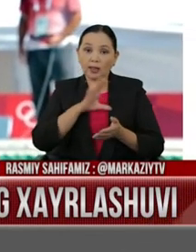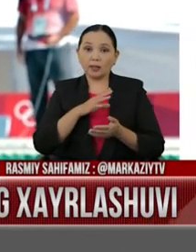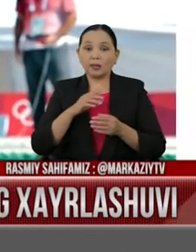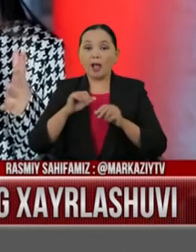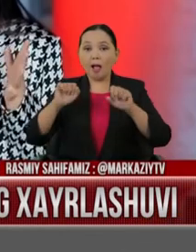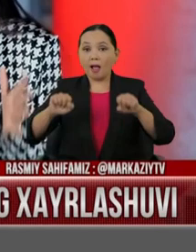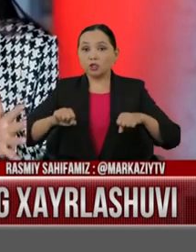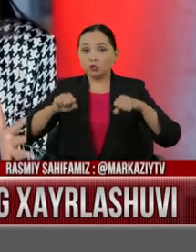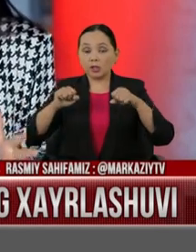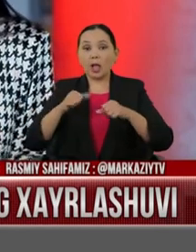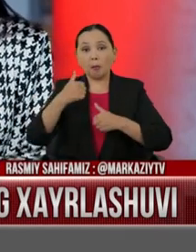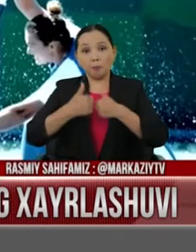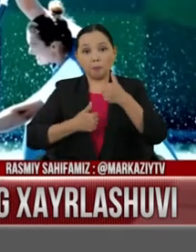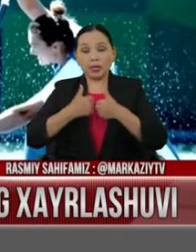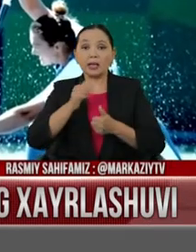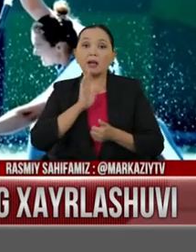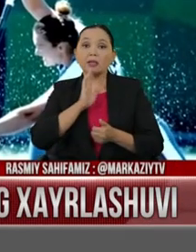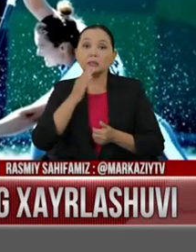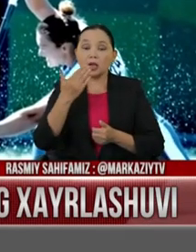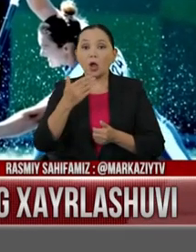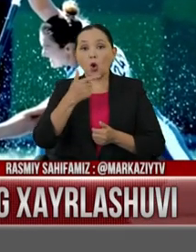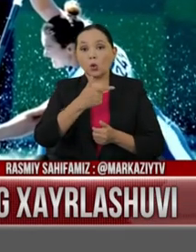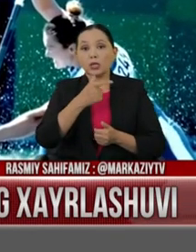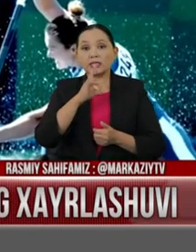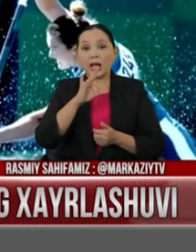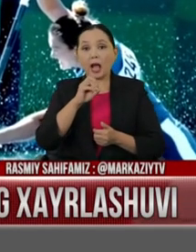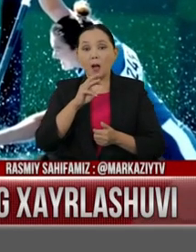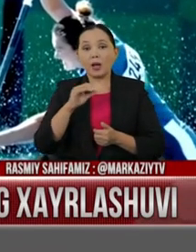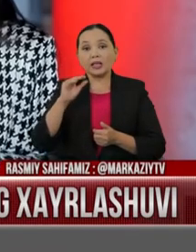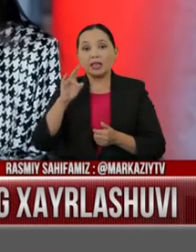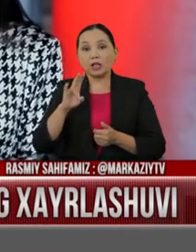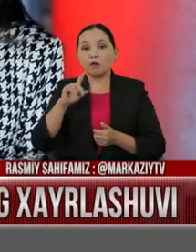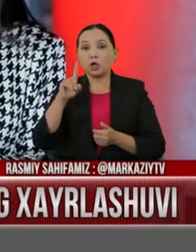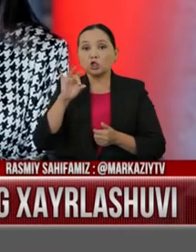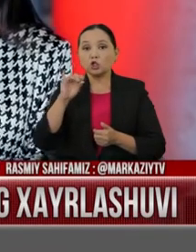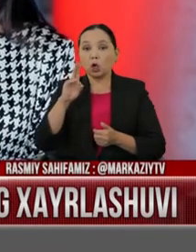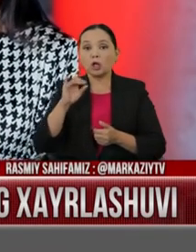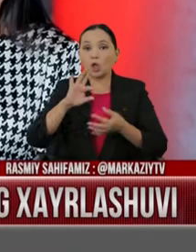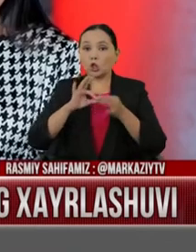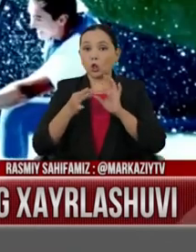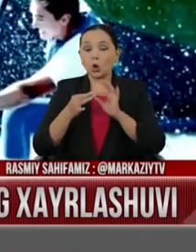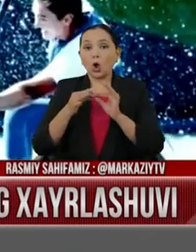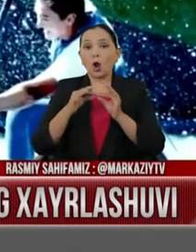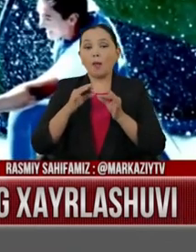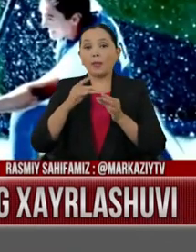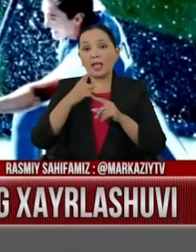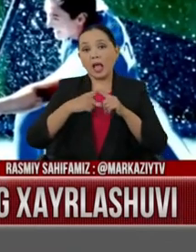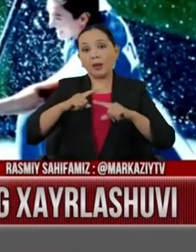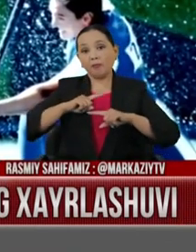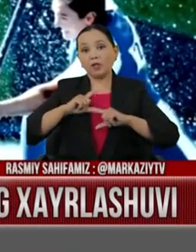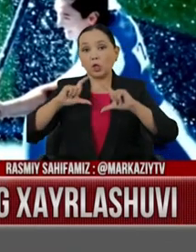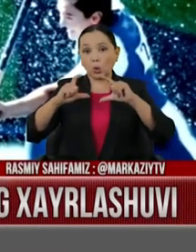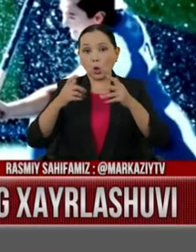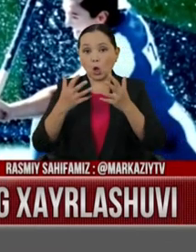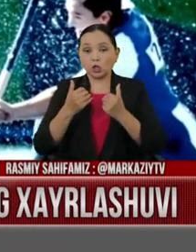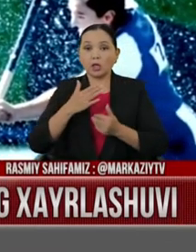tugatdi. Kanoida eshkak eshish bo'yicha bellashuv qizlarimiz Dilnoza Rahmatova hamda Nilufar Zokirova Tokio Olimpiadasining yarim